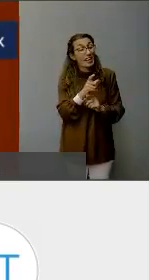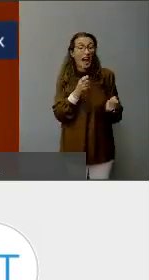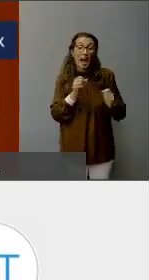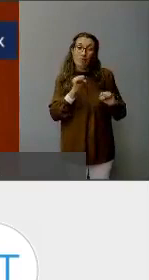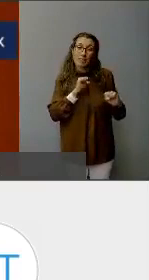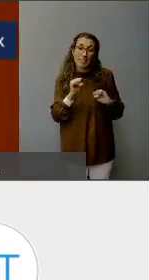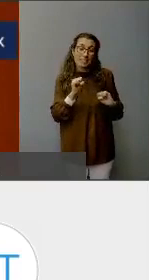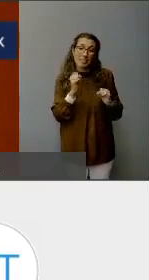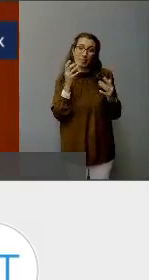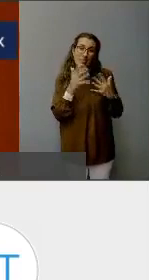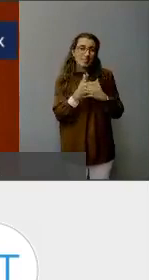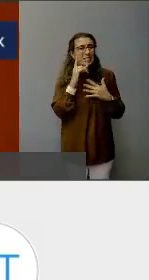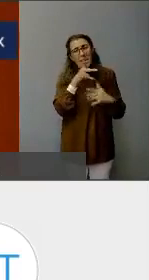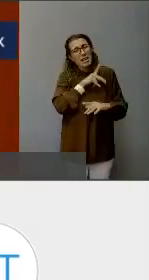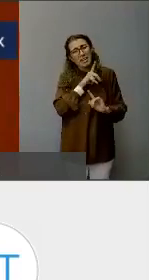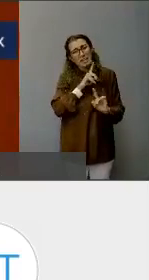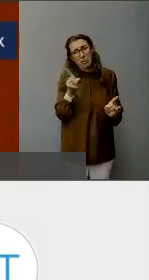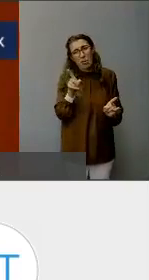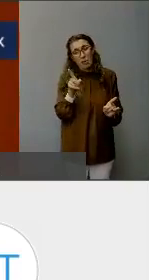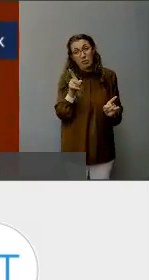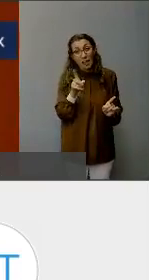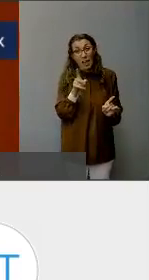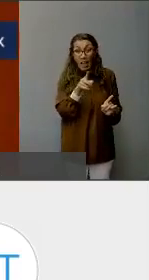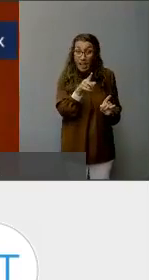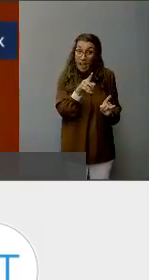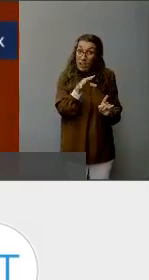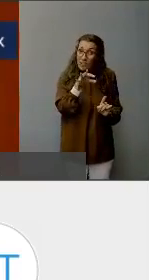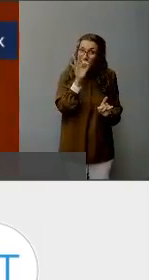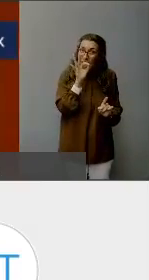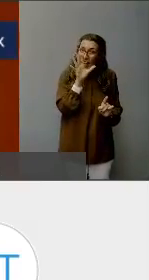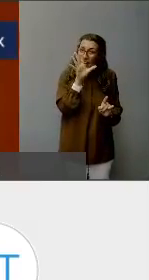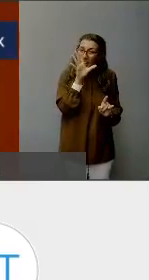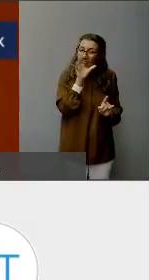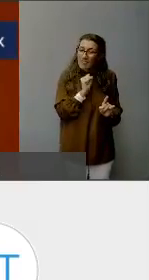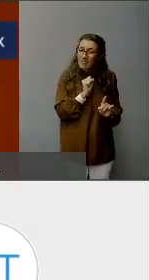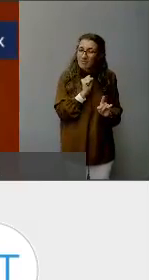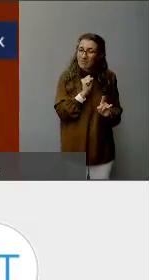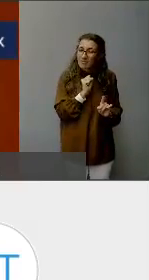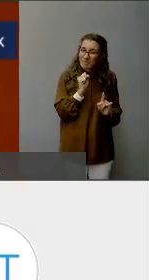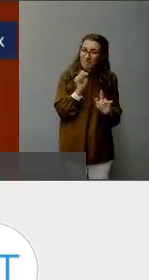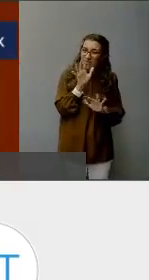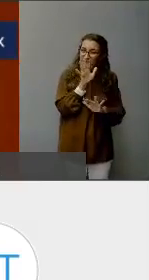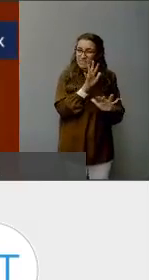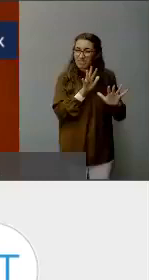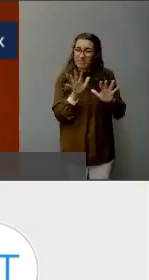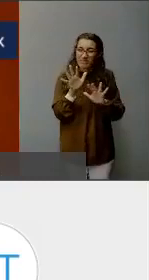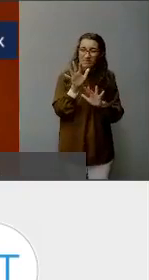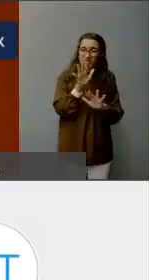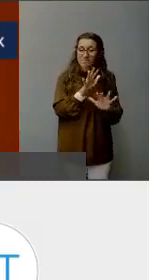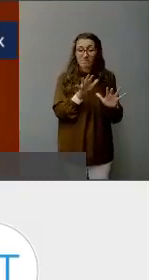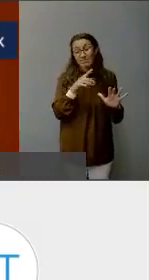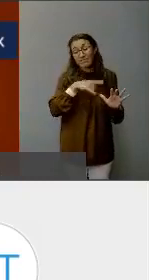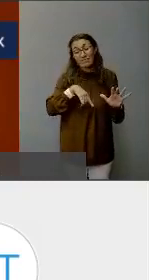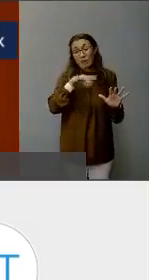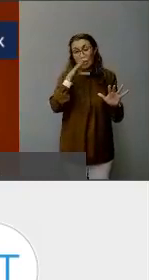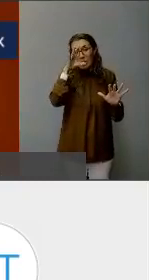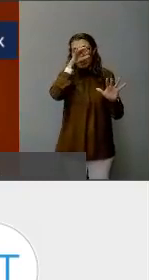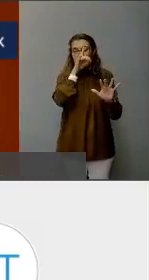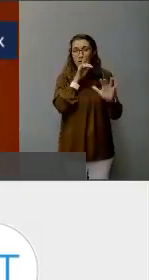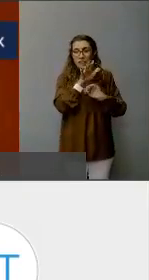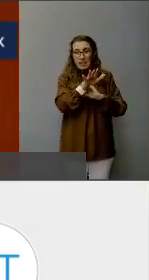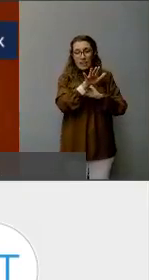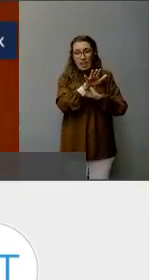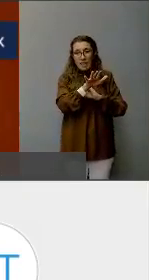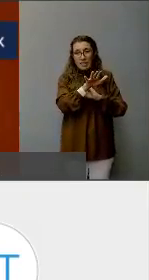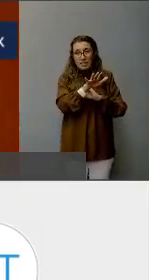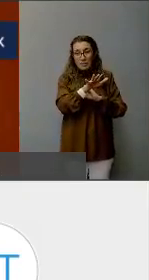e invece non lo farà e sceglierà quindi di avere una condotta torbida e poco chiara ci vedremo costretti ad interpretare il suo silenzio come la più